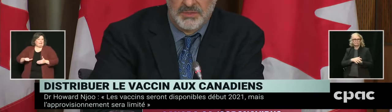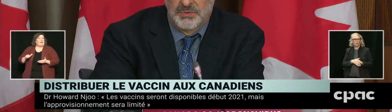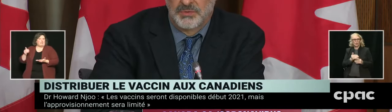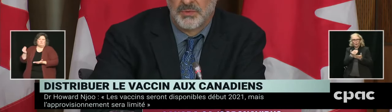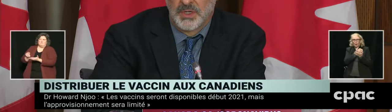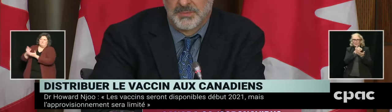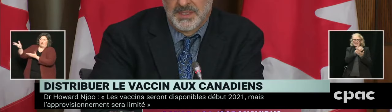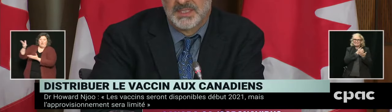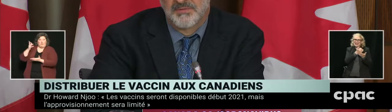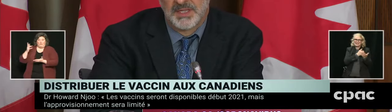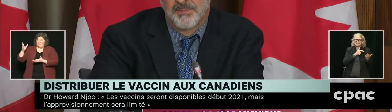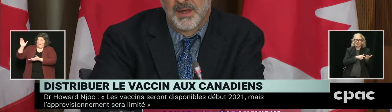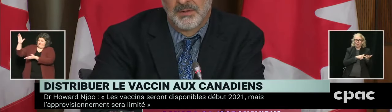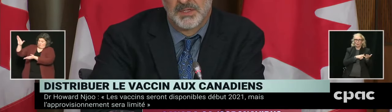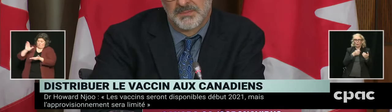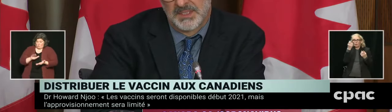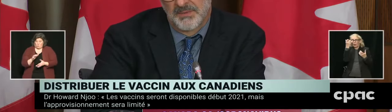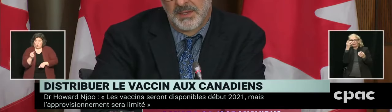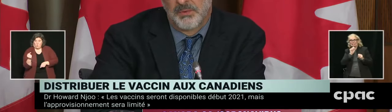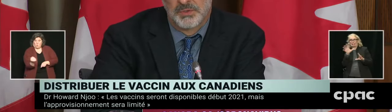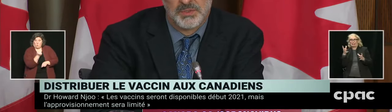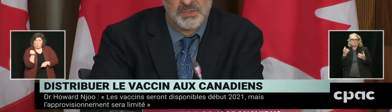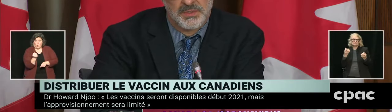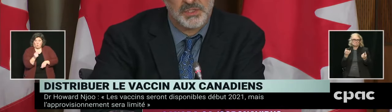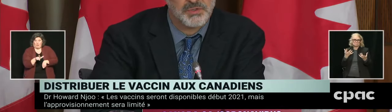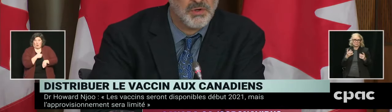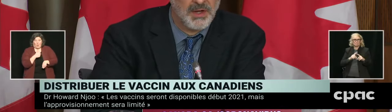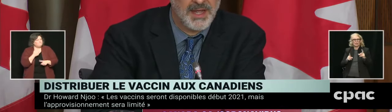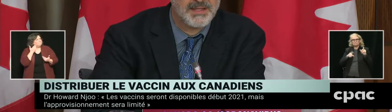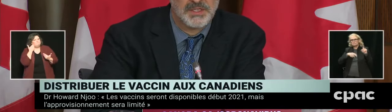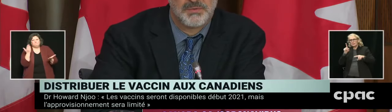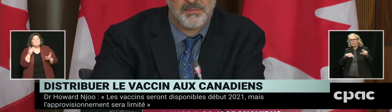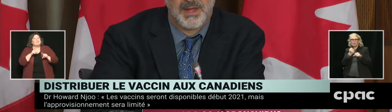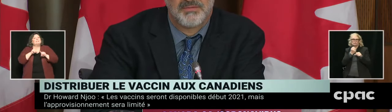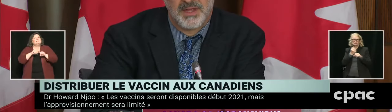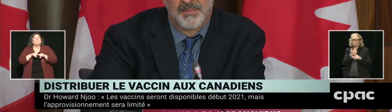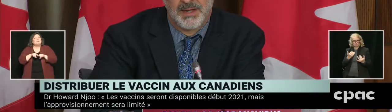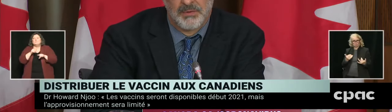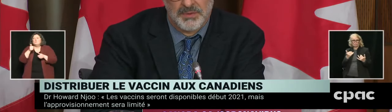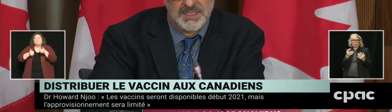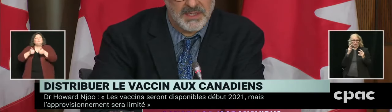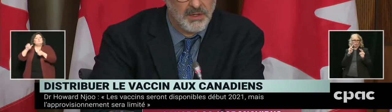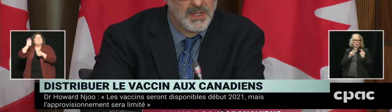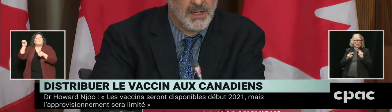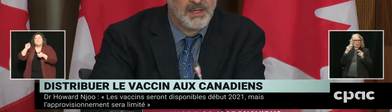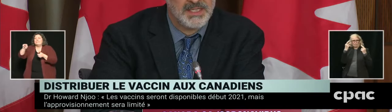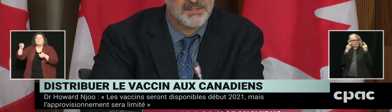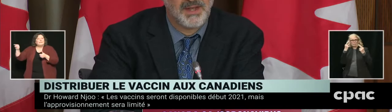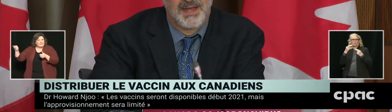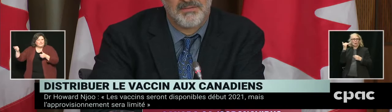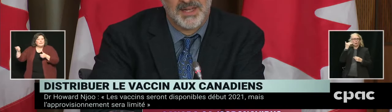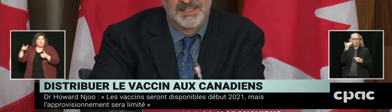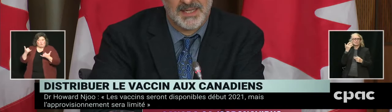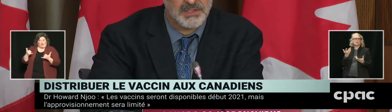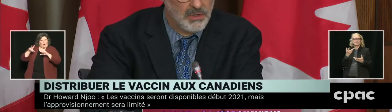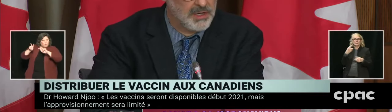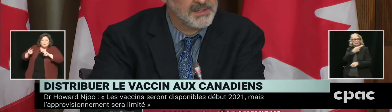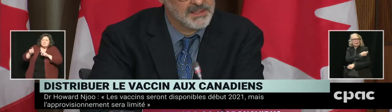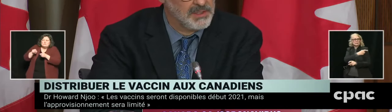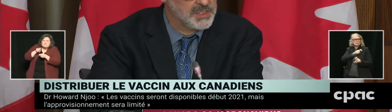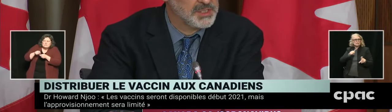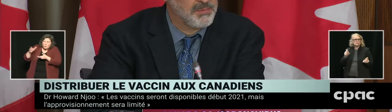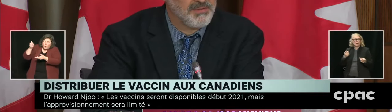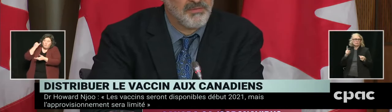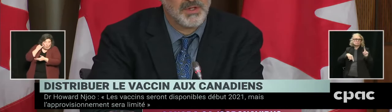spécifiques là-dessus. Je pense que ça va dépendre là, spécifiquement des produits. Ce sont des choses qu'on regarde actuellement, évidemment. Là, on sait que les différents vaccins, selon